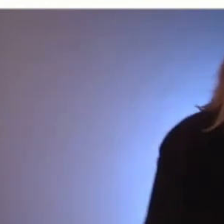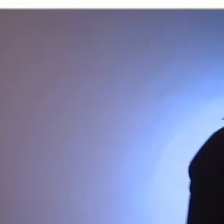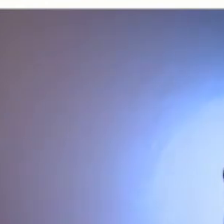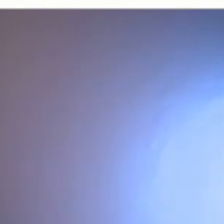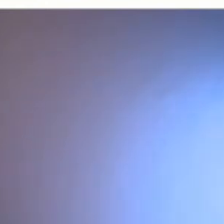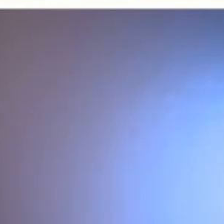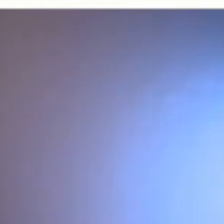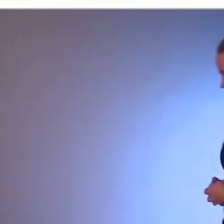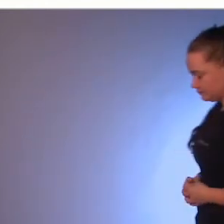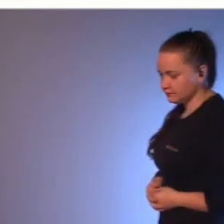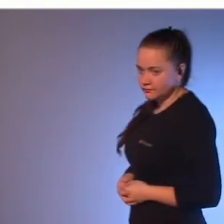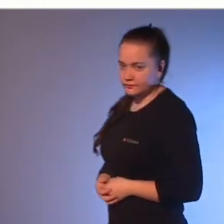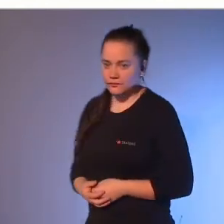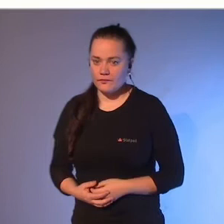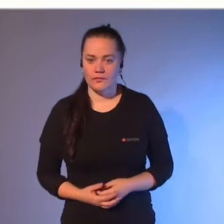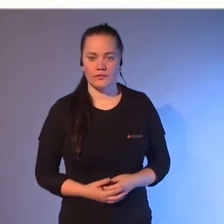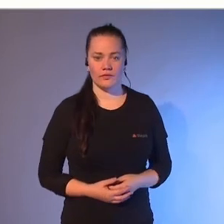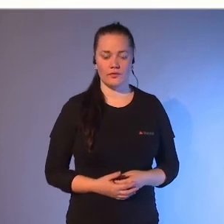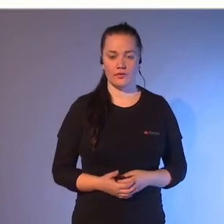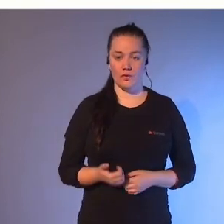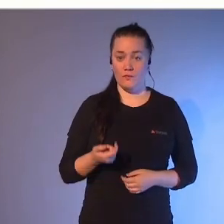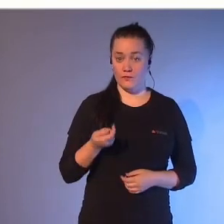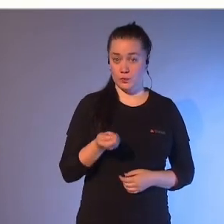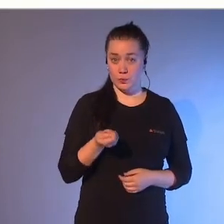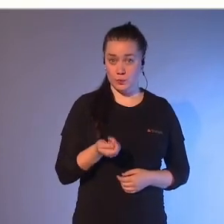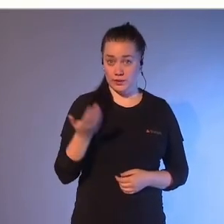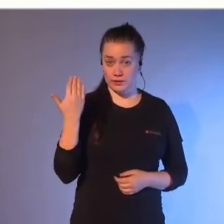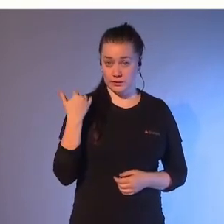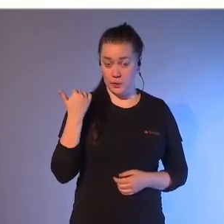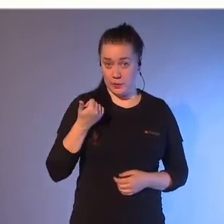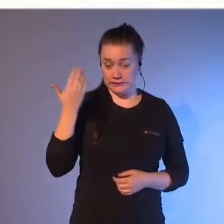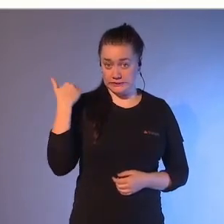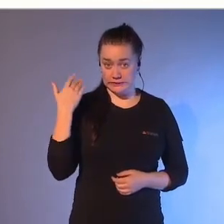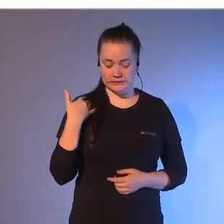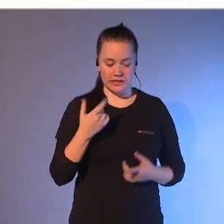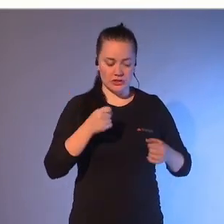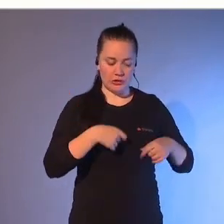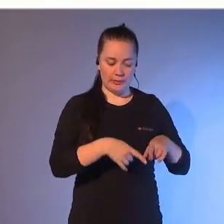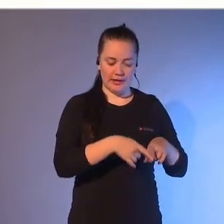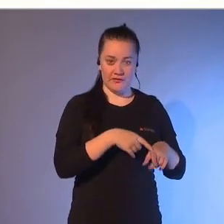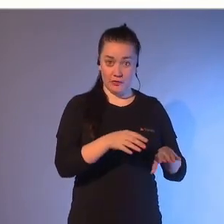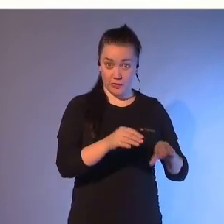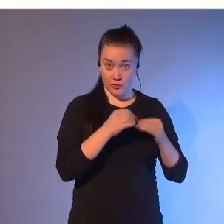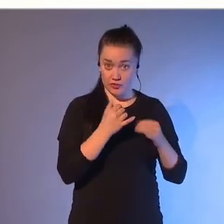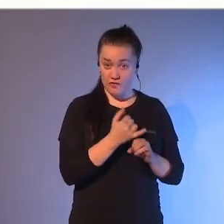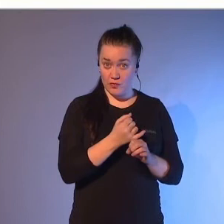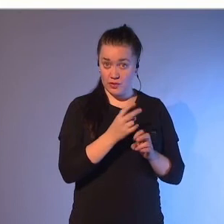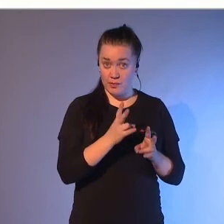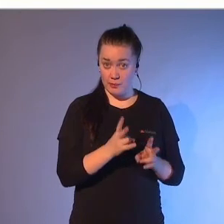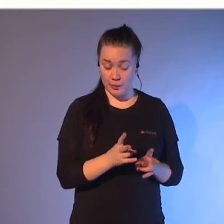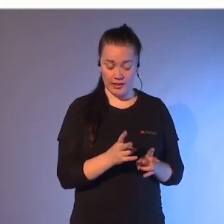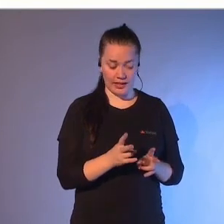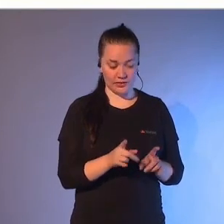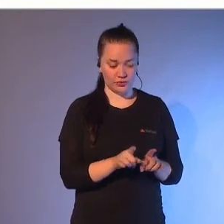For noen år siden så var jeg med og innførte kurs i bruk av